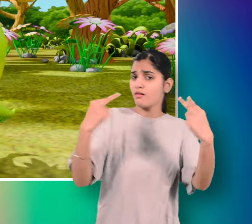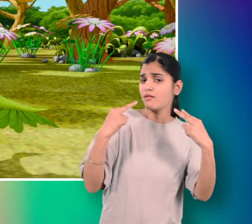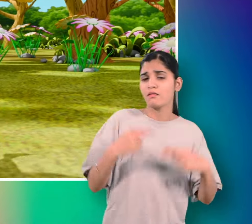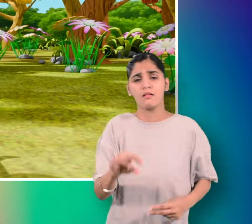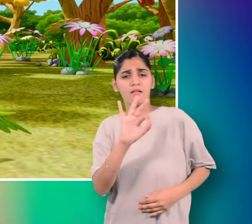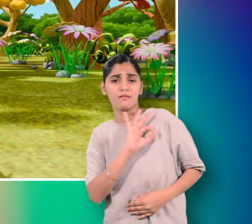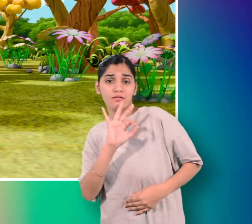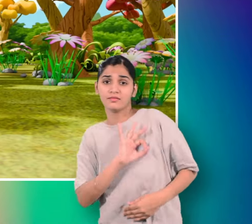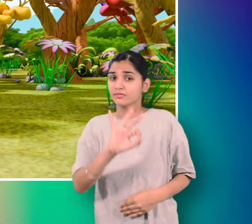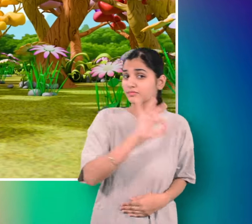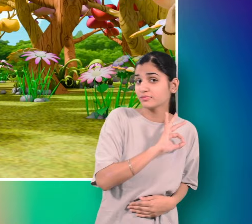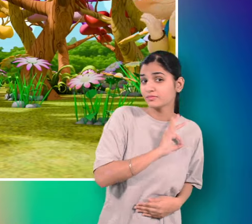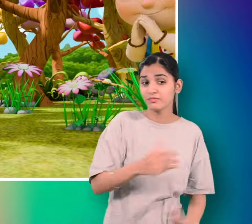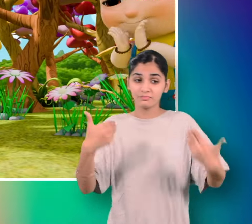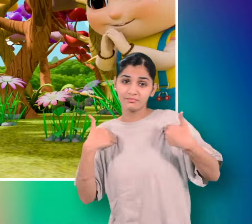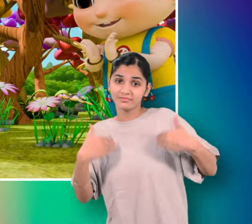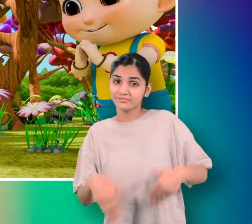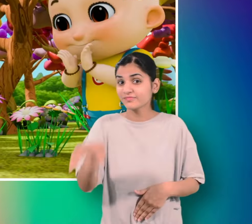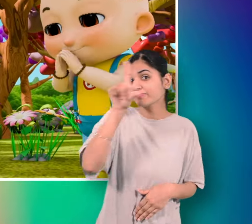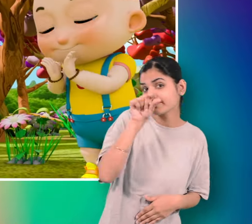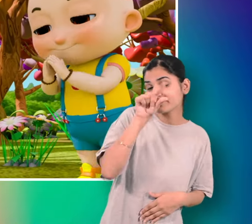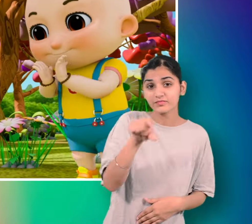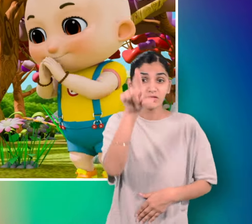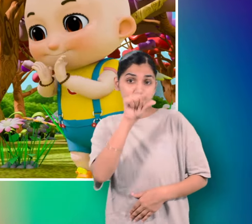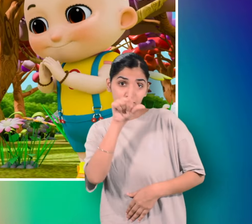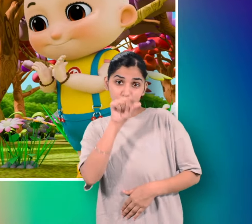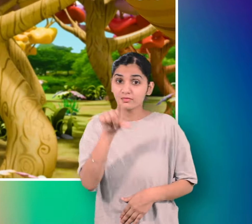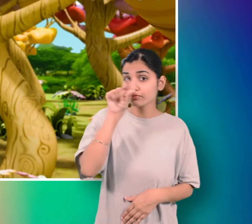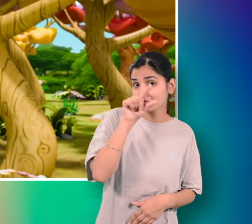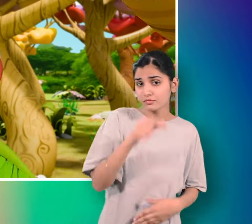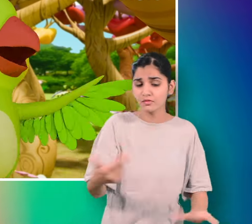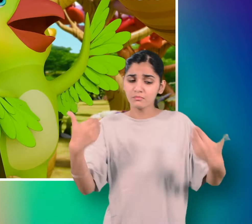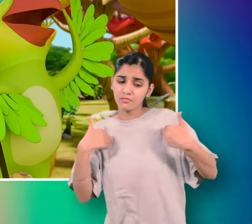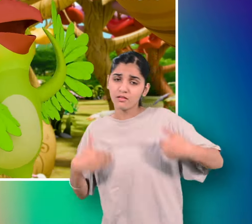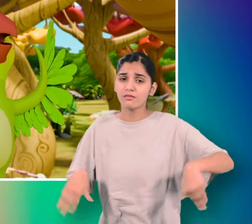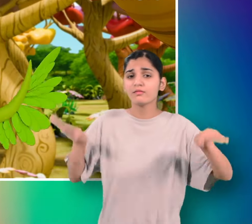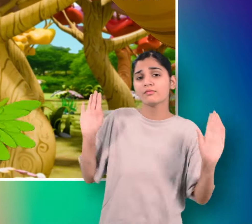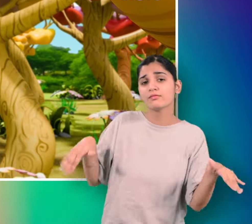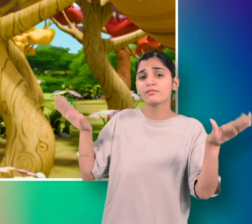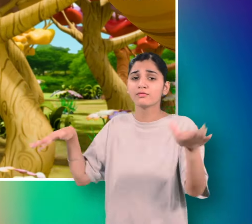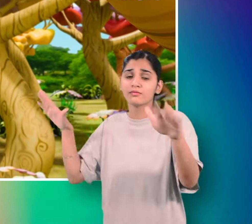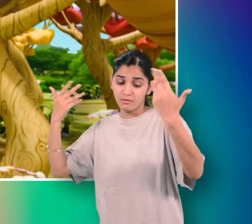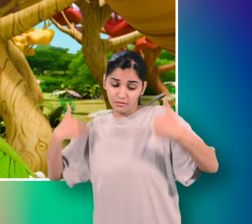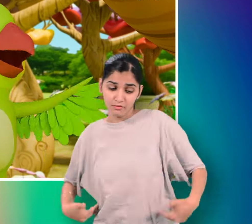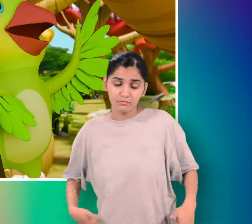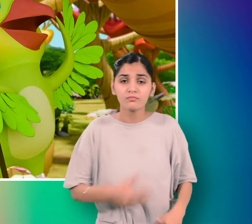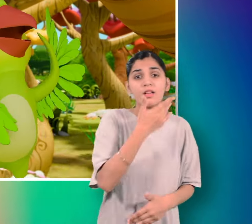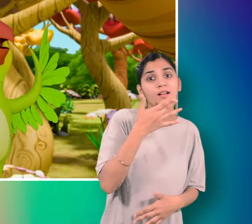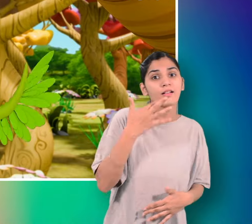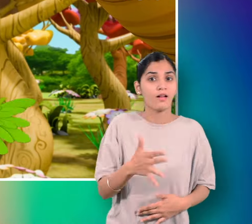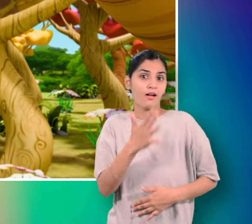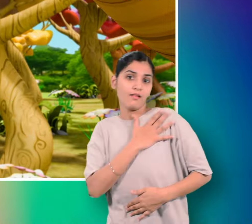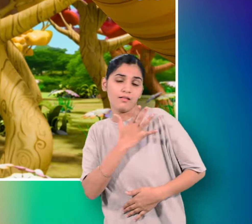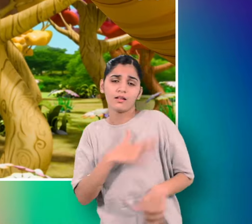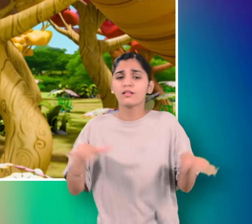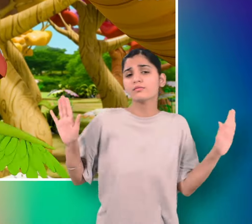सबके मन को पाता हूं हू तोता हूं तोता हूं मैं तोता हूं हरे रंग का